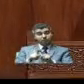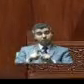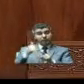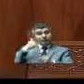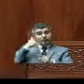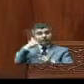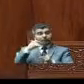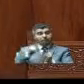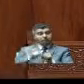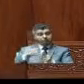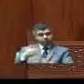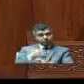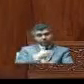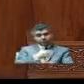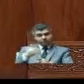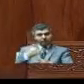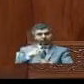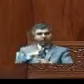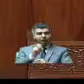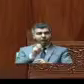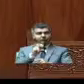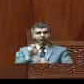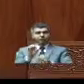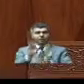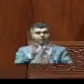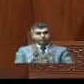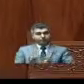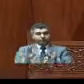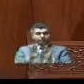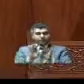الطرقات المغطاة بالثلوج لتأمين